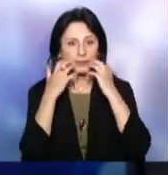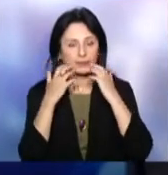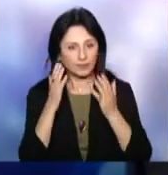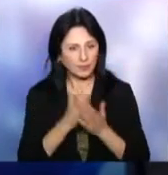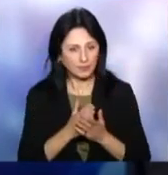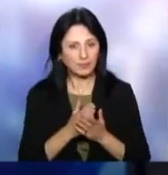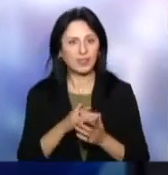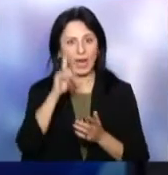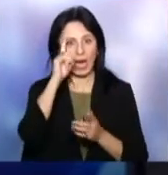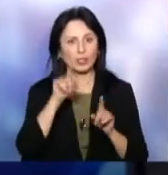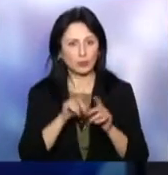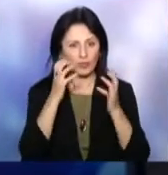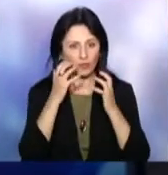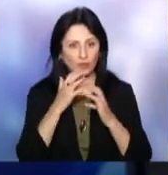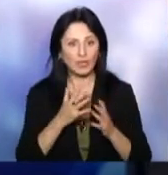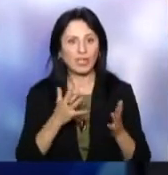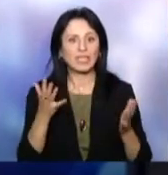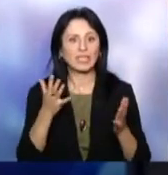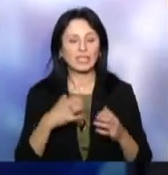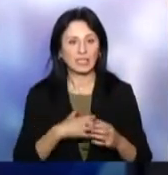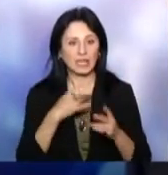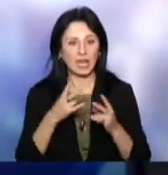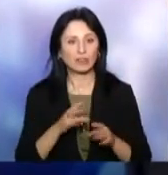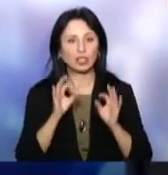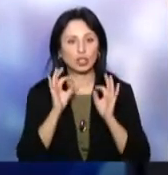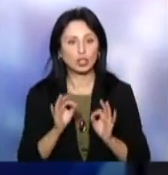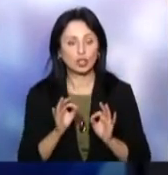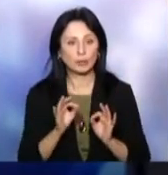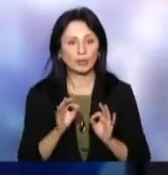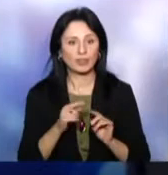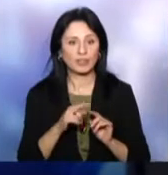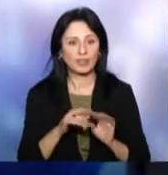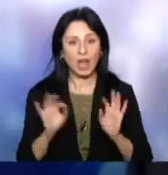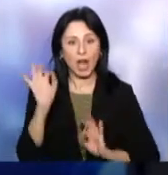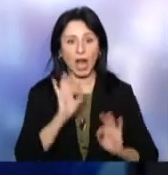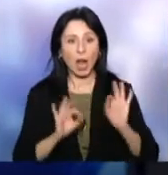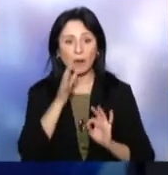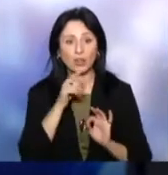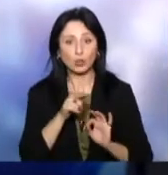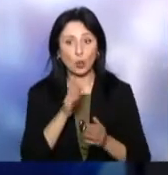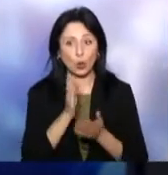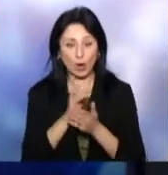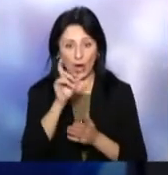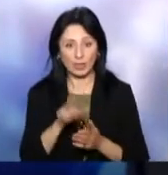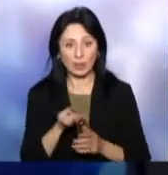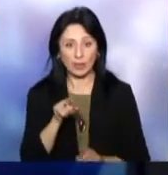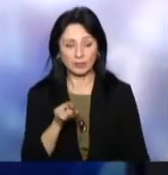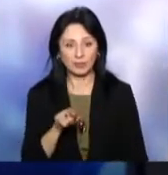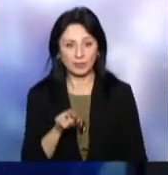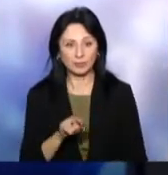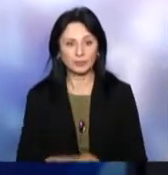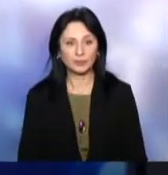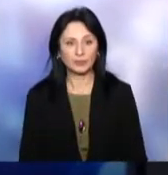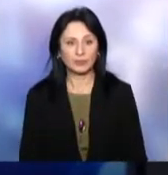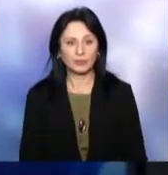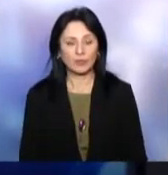ასევე მამაკაცებში. ეს არის დიდი ტრაგედია სწორედ გაპრანჭვის ასაკში მყოფი ადამიანისათვის და